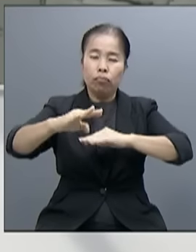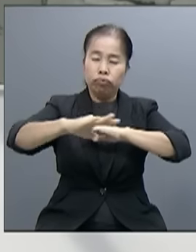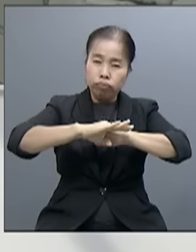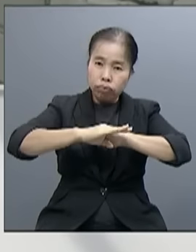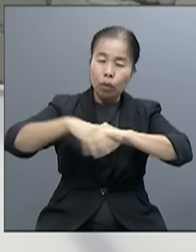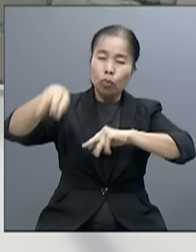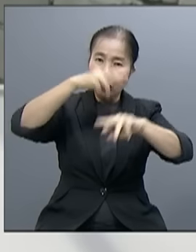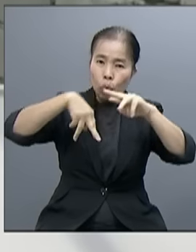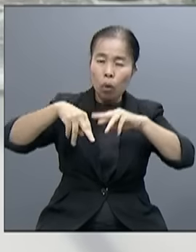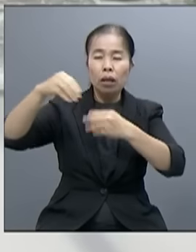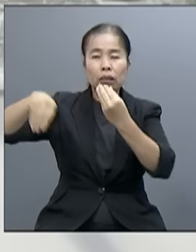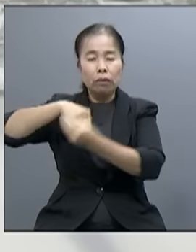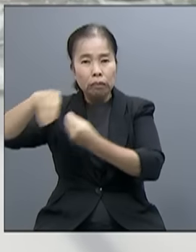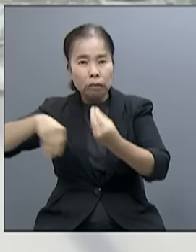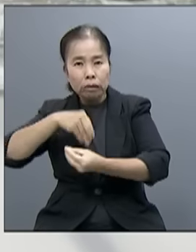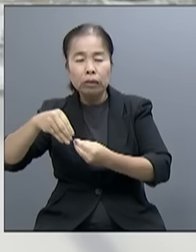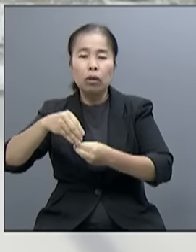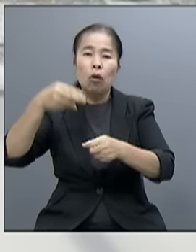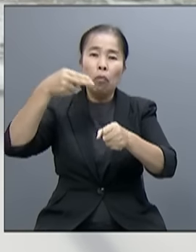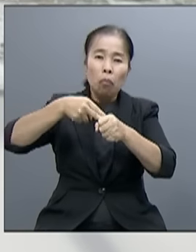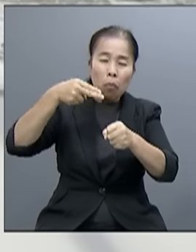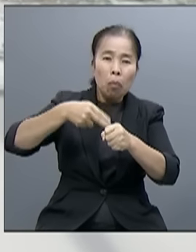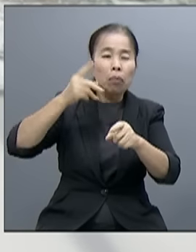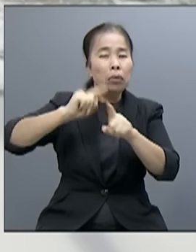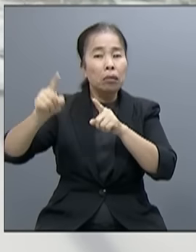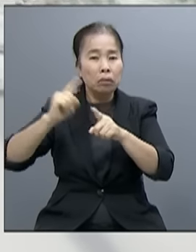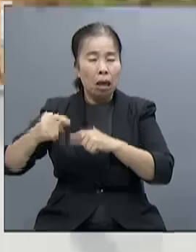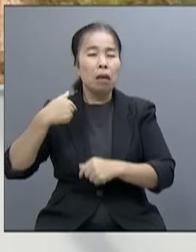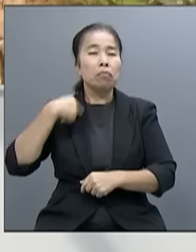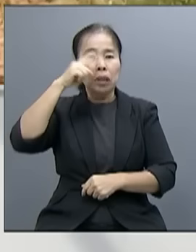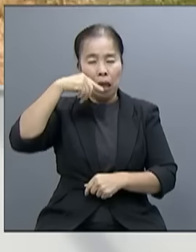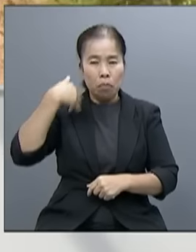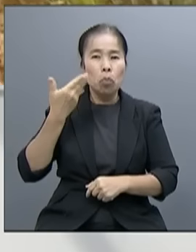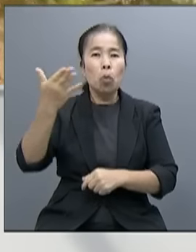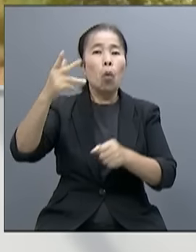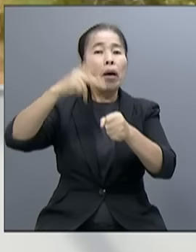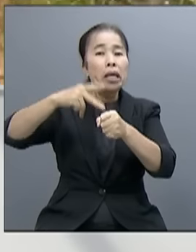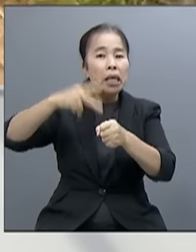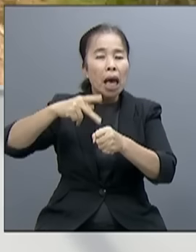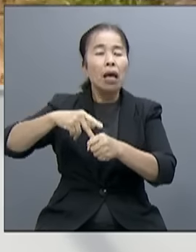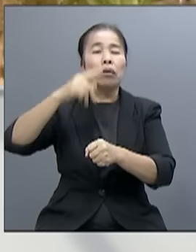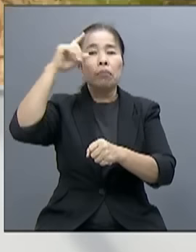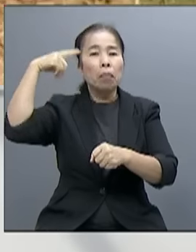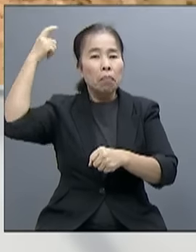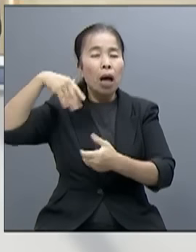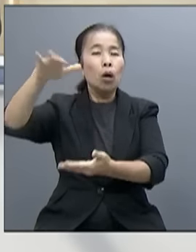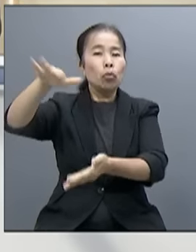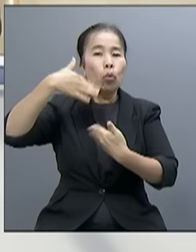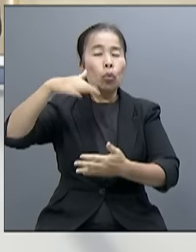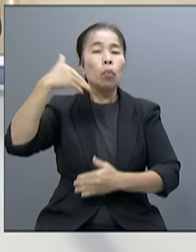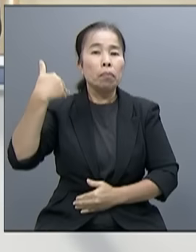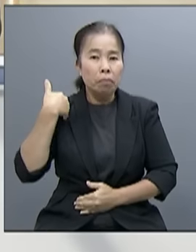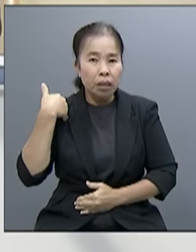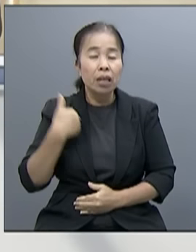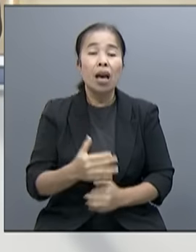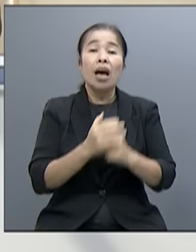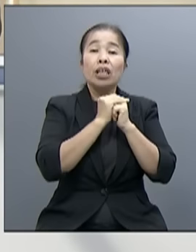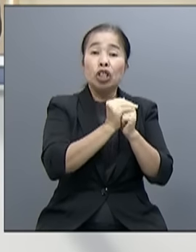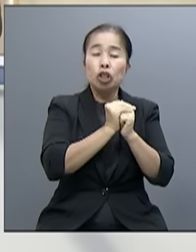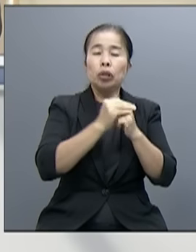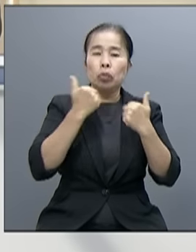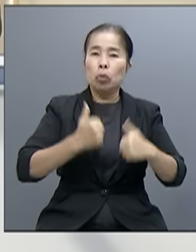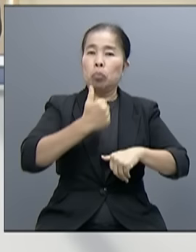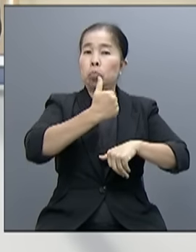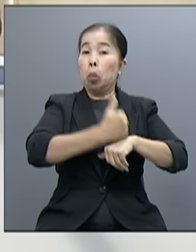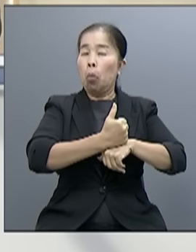ทางเศรษฐกิจเราพึ่งพาพลังงานกับเขาเยอะด้วยแล้วการบาลานซ์ระหว่างมหาอำนาจที่เกี่ยวข้องโดยเฉพาะจีนตอนนี้จีนมีอิทธิพลอย่างมาก